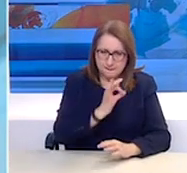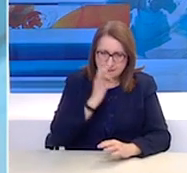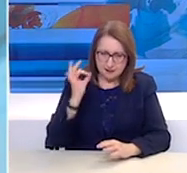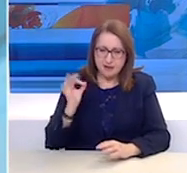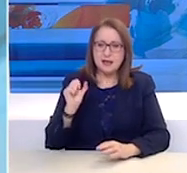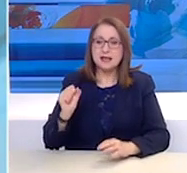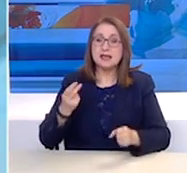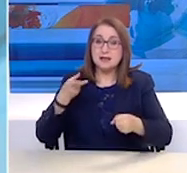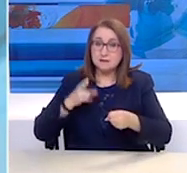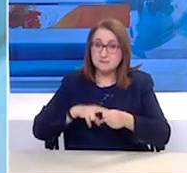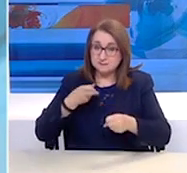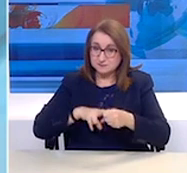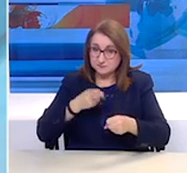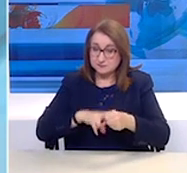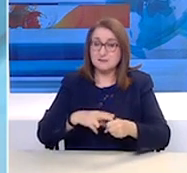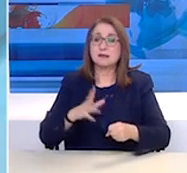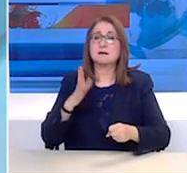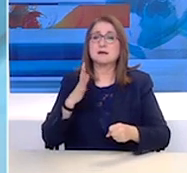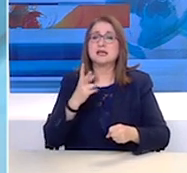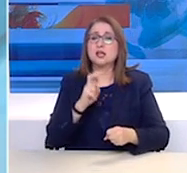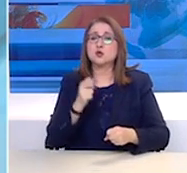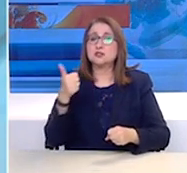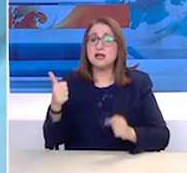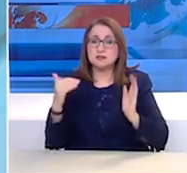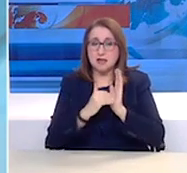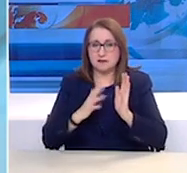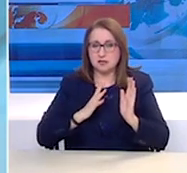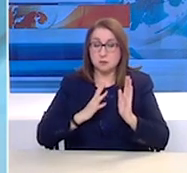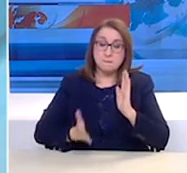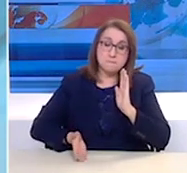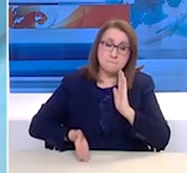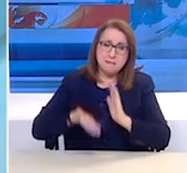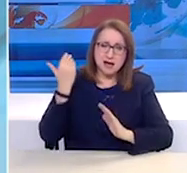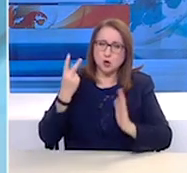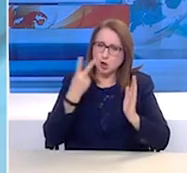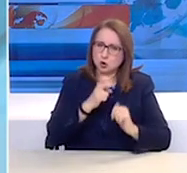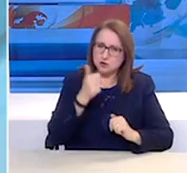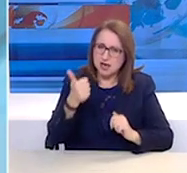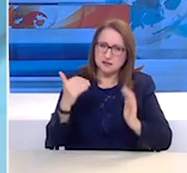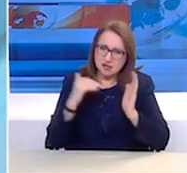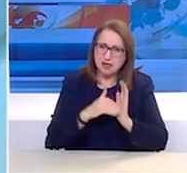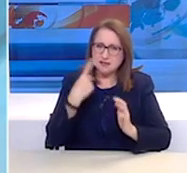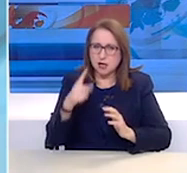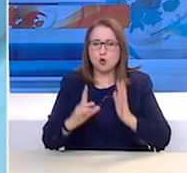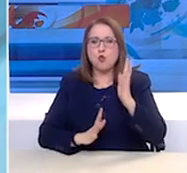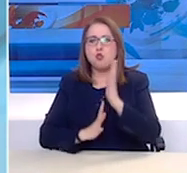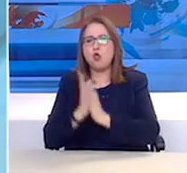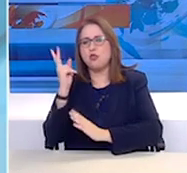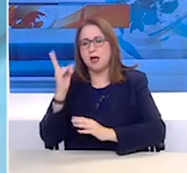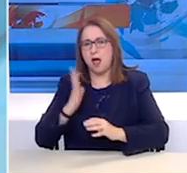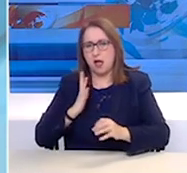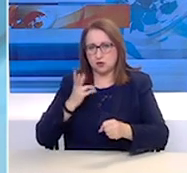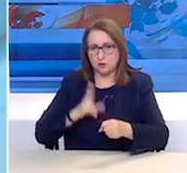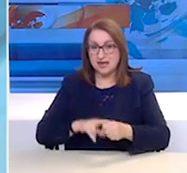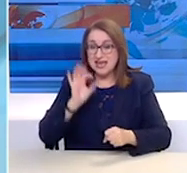ΗΠΑ έχουν συνολικά καταγραφεί περισσότερες από 26.000 θάνατοι, πιο συγκεκριμένα 26.112, τουλάχιστον ένα